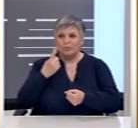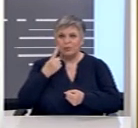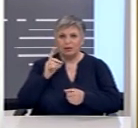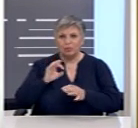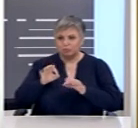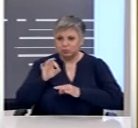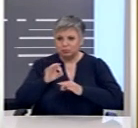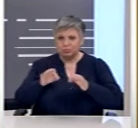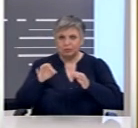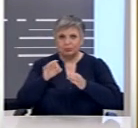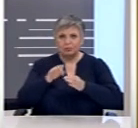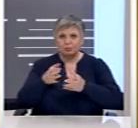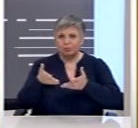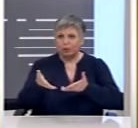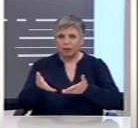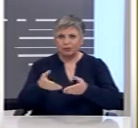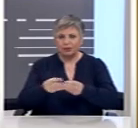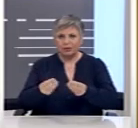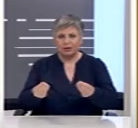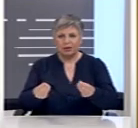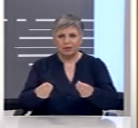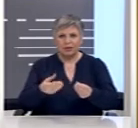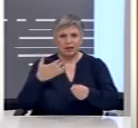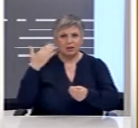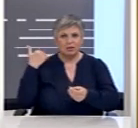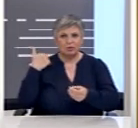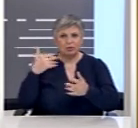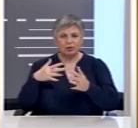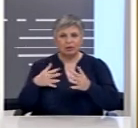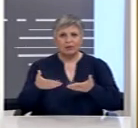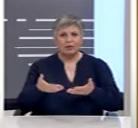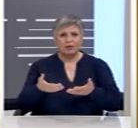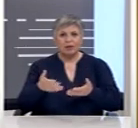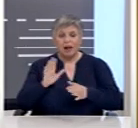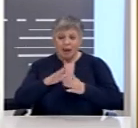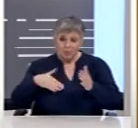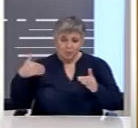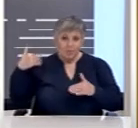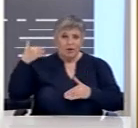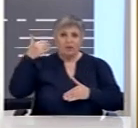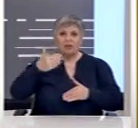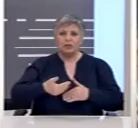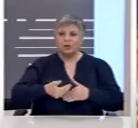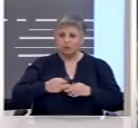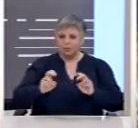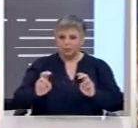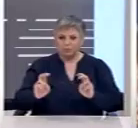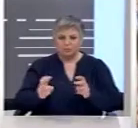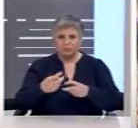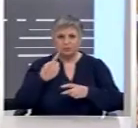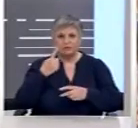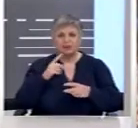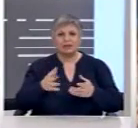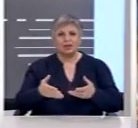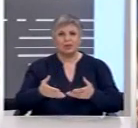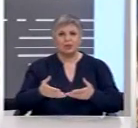καλά, για τα οποία όμως δεν έγινε δυνατόν μέχρι του παρόντος να προχωρήσουν οι έρευνες και